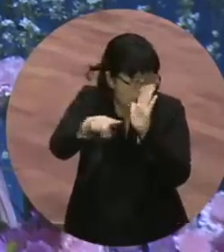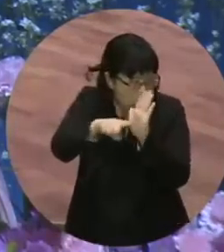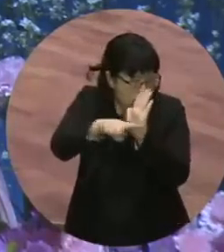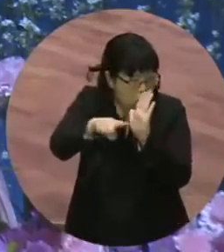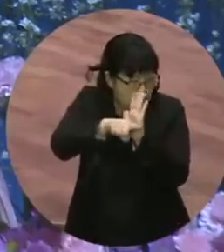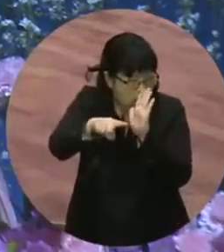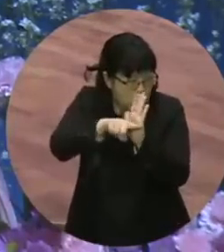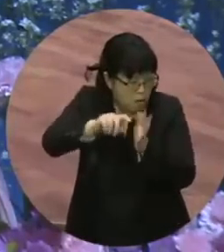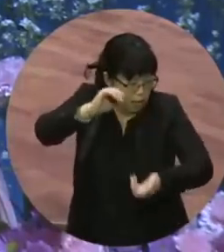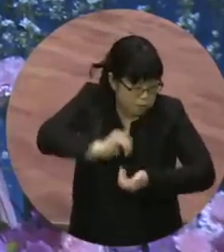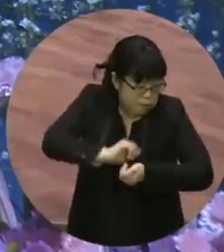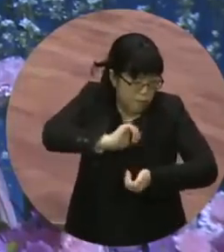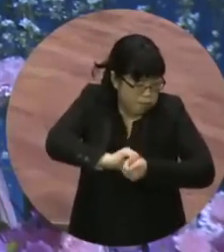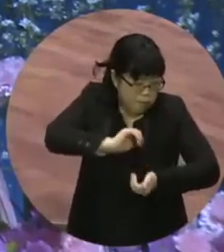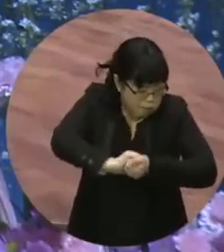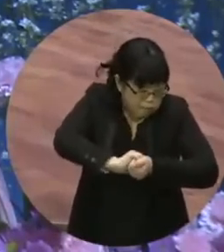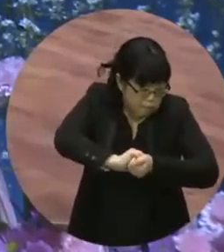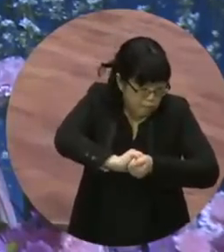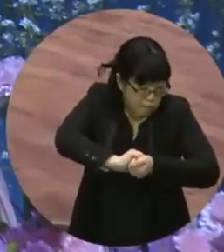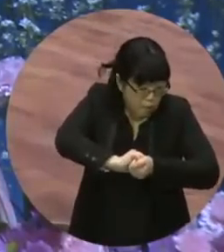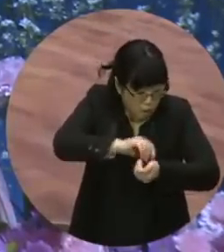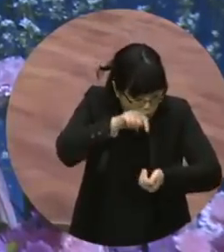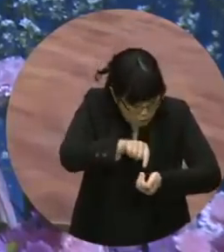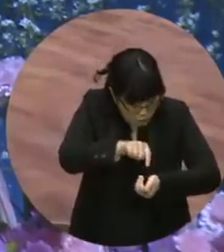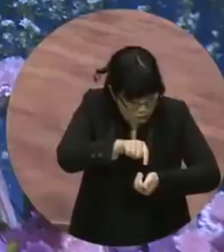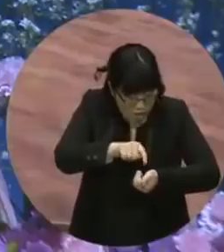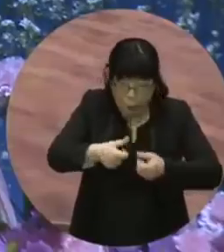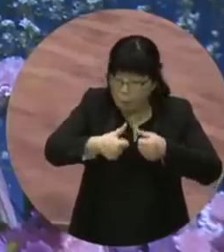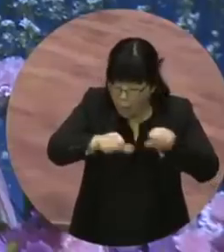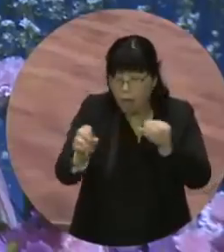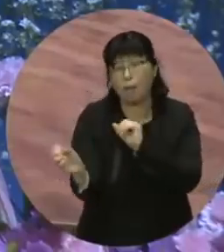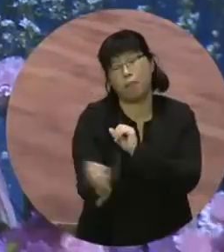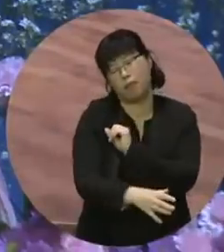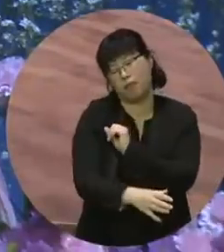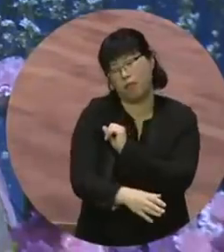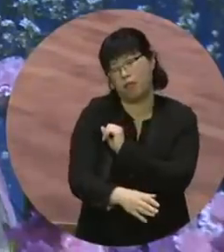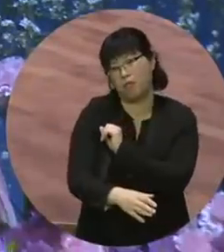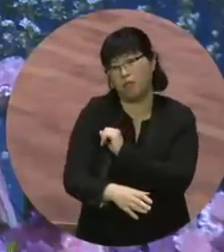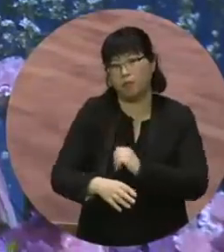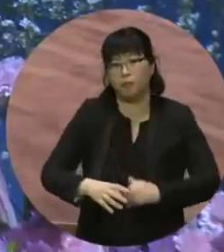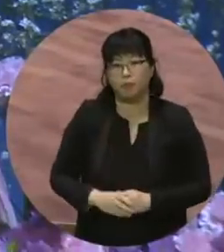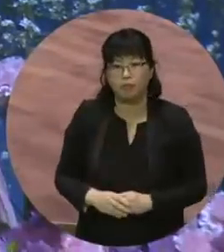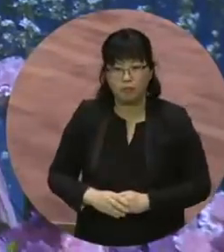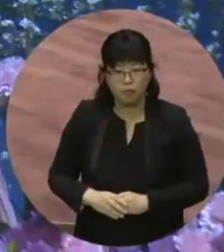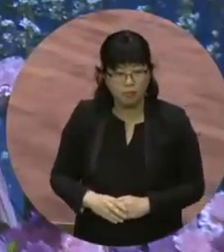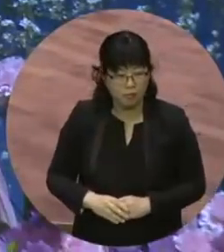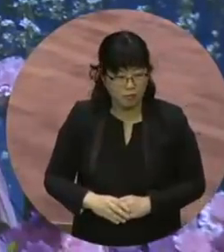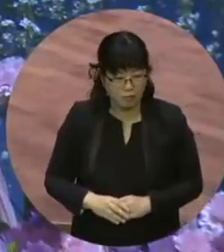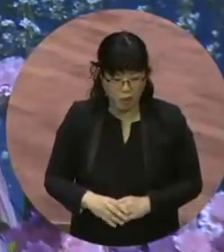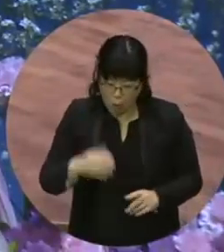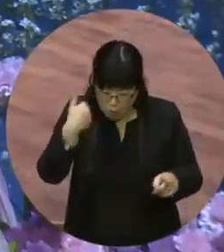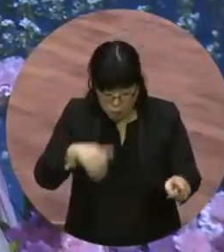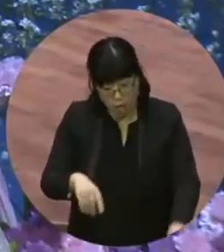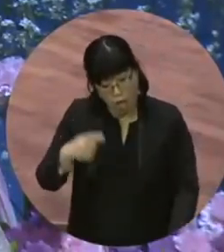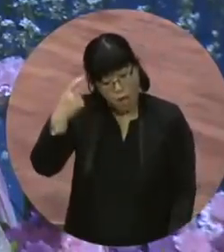사람들 안돼 말마다 안돼 못돼 안돼 참 부정적인 사람들